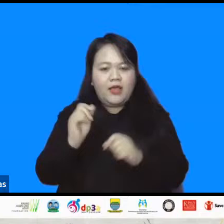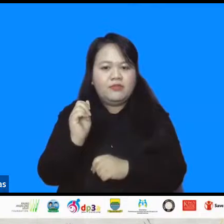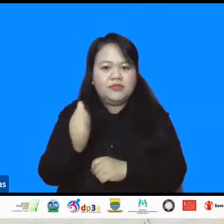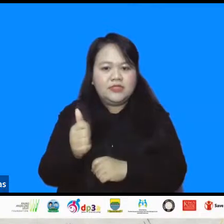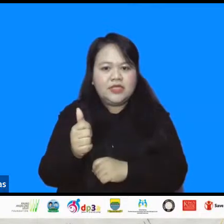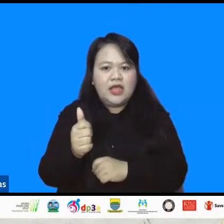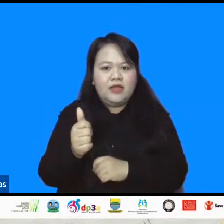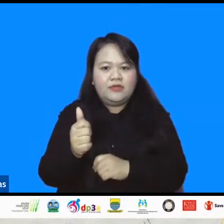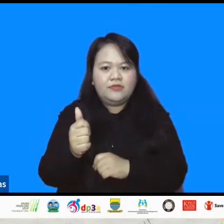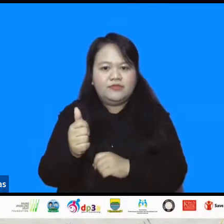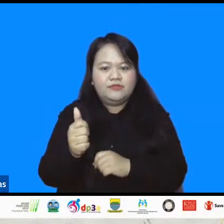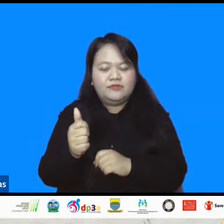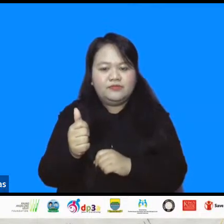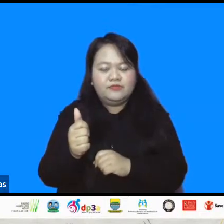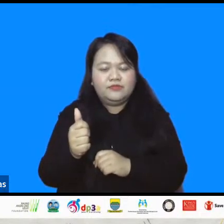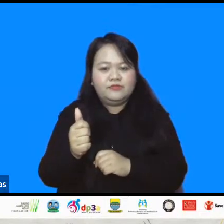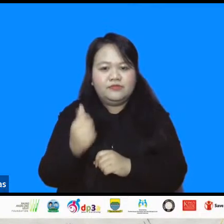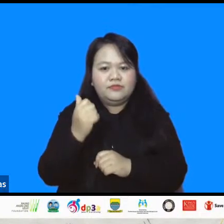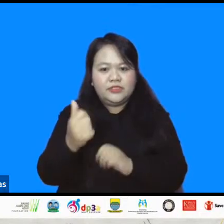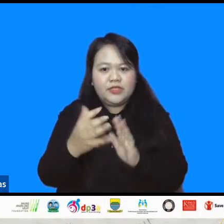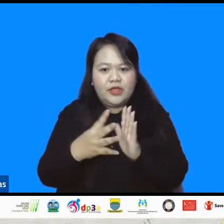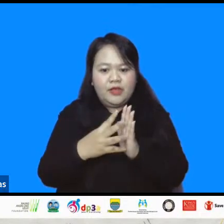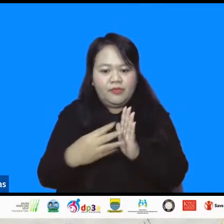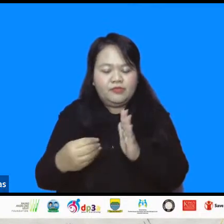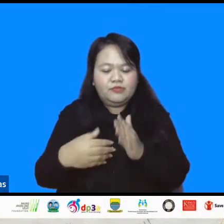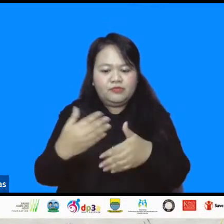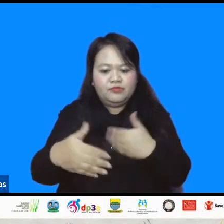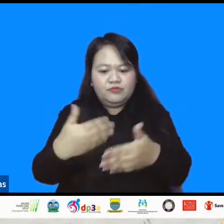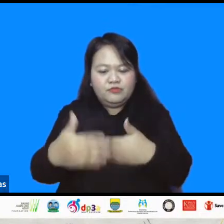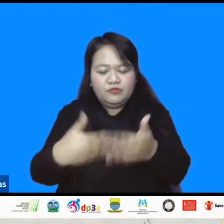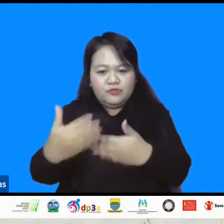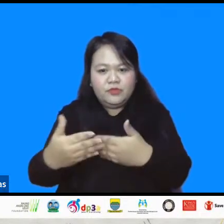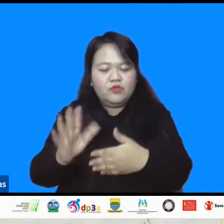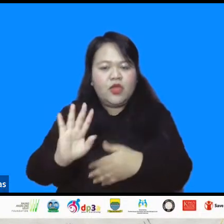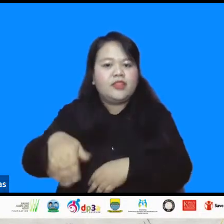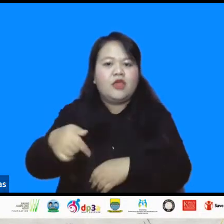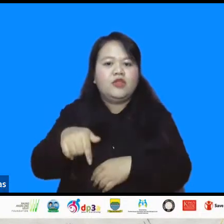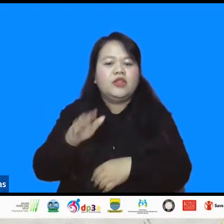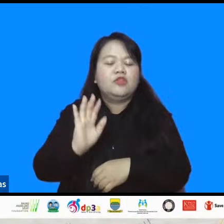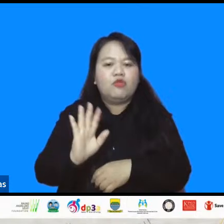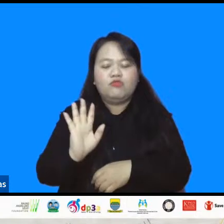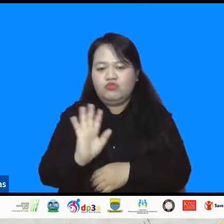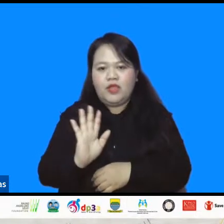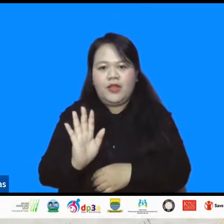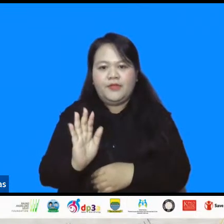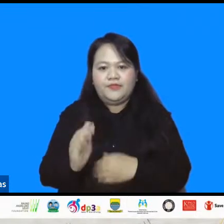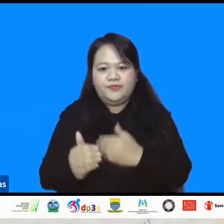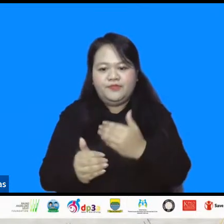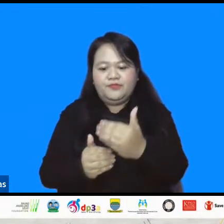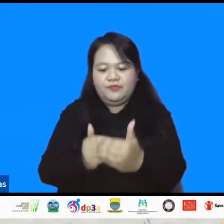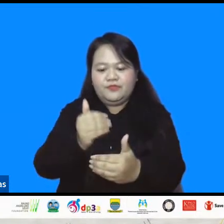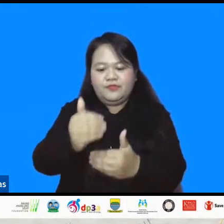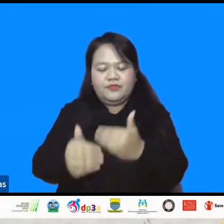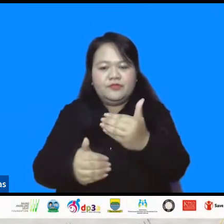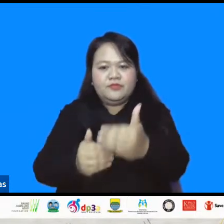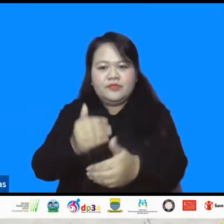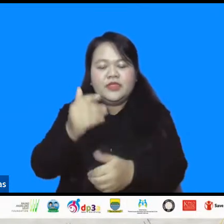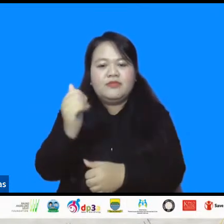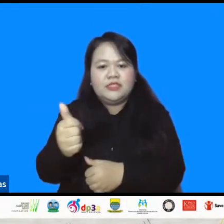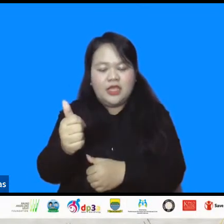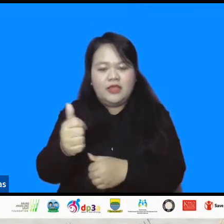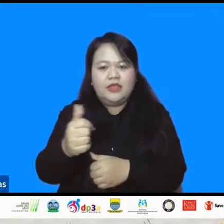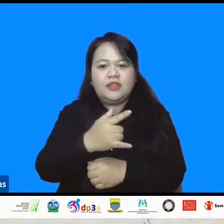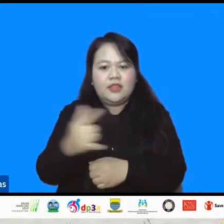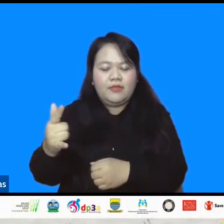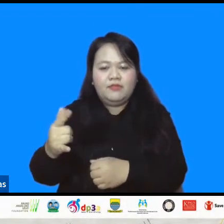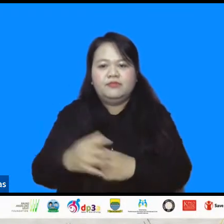model ini bisa berjalan ya, tidak hanya tahun ini mungkin ya. Mudah-mudahan bisa berjalan untuk tahun-tahun yang akan datang juga gitu.